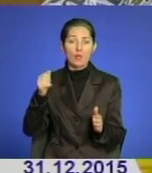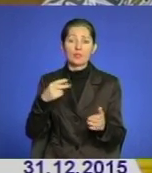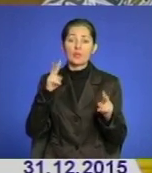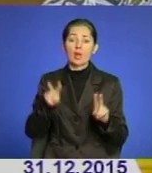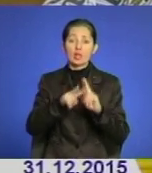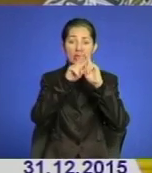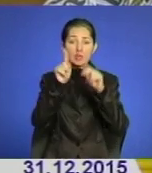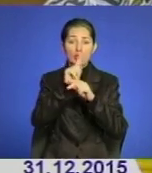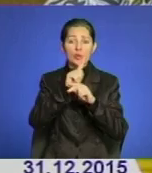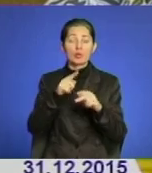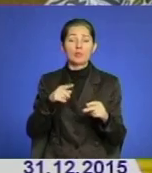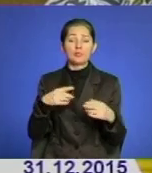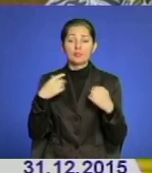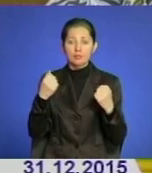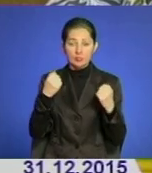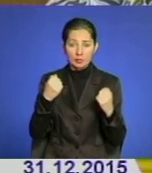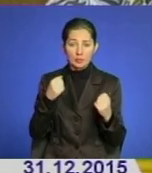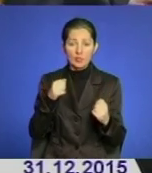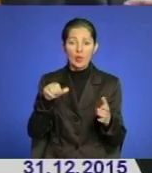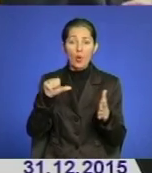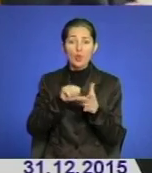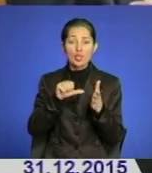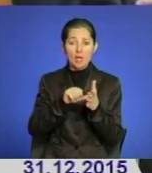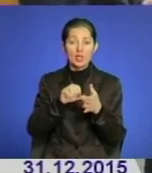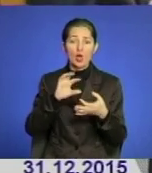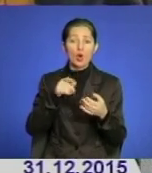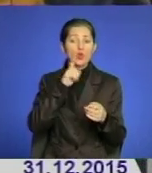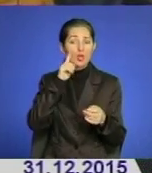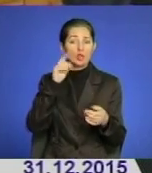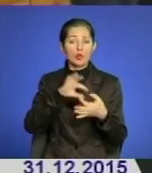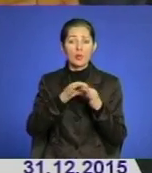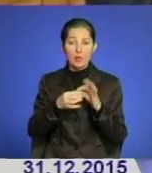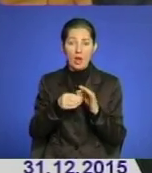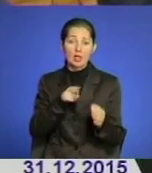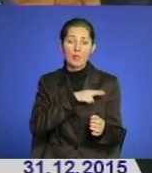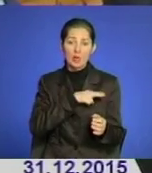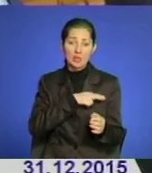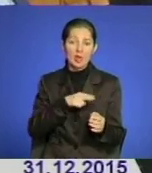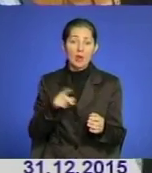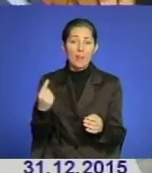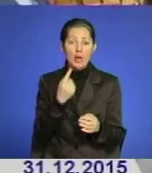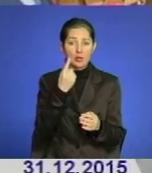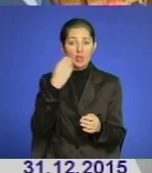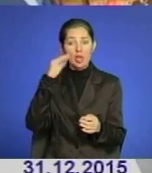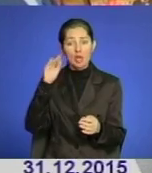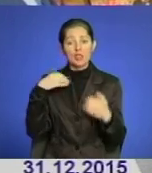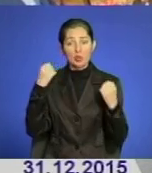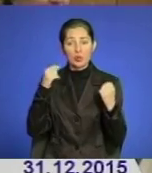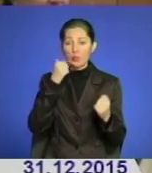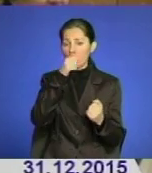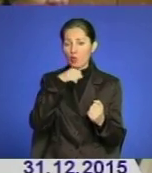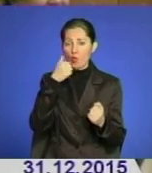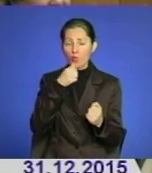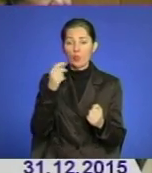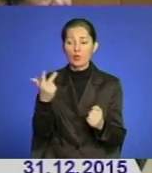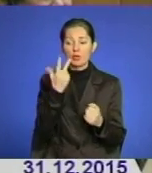свій молодий вік, уже учасник юнацької олімпіади, призер європейської першості. Тому, без сумніву, кращий спортсмен року. У